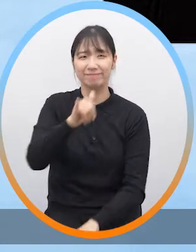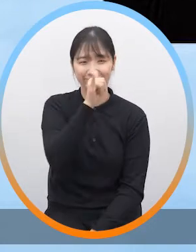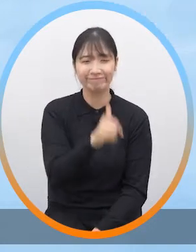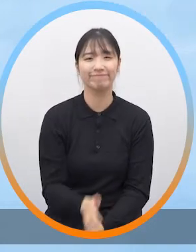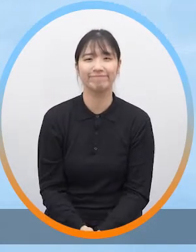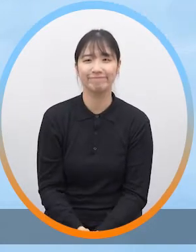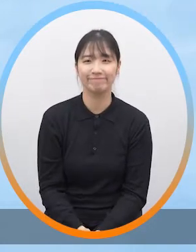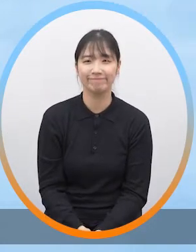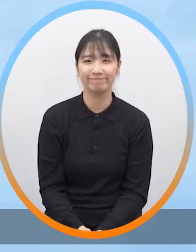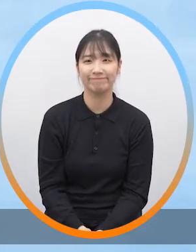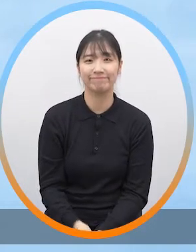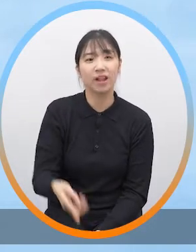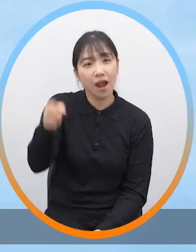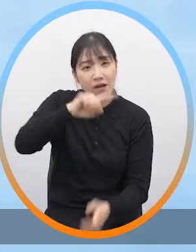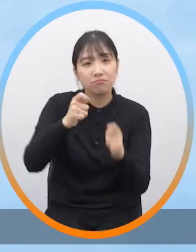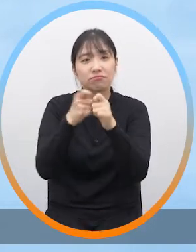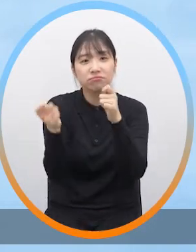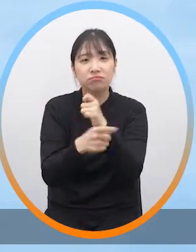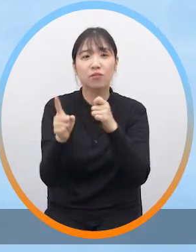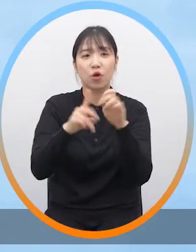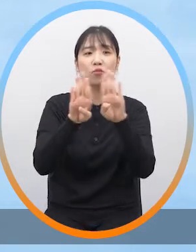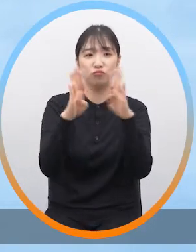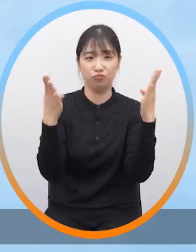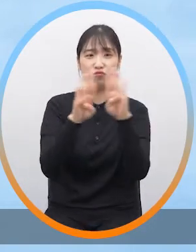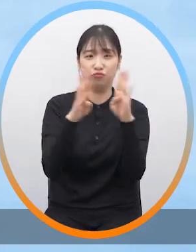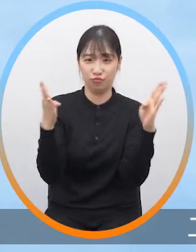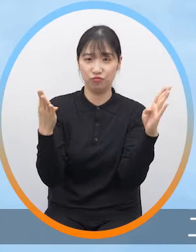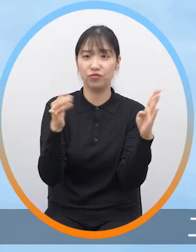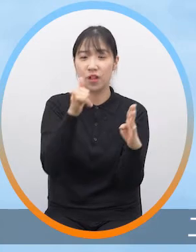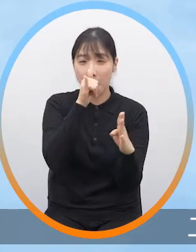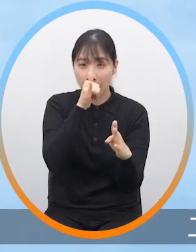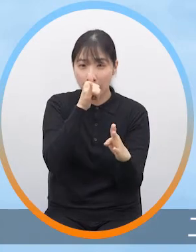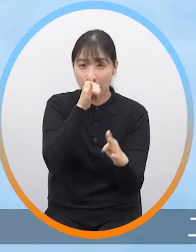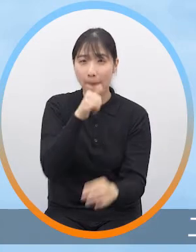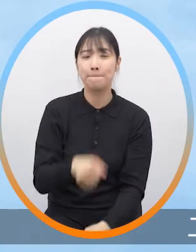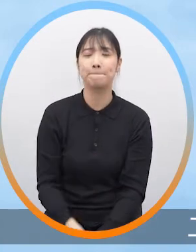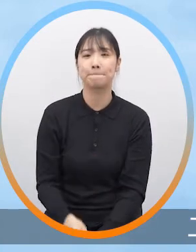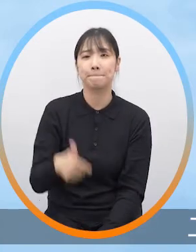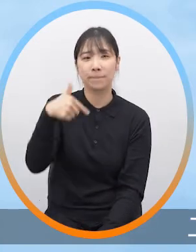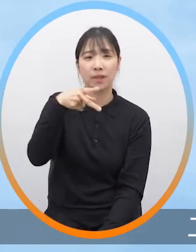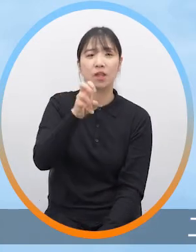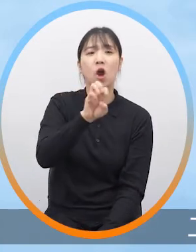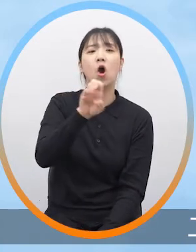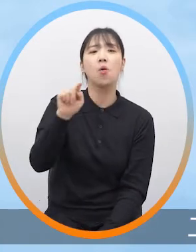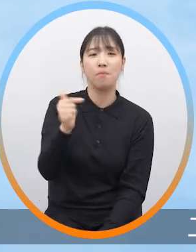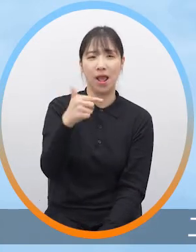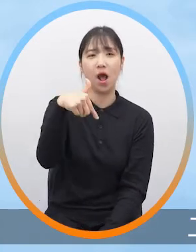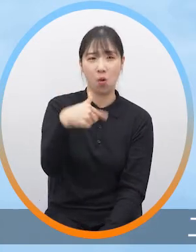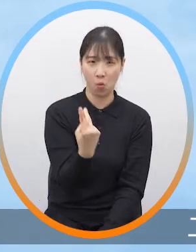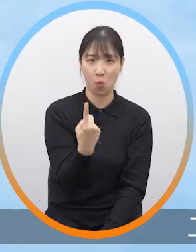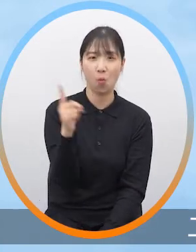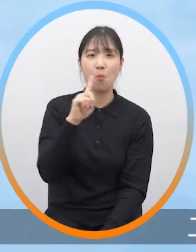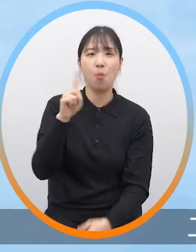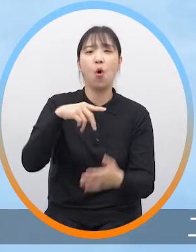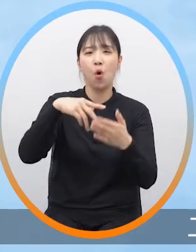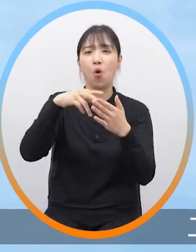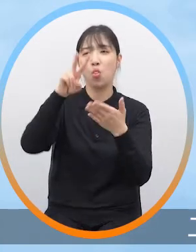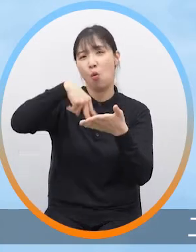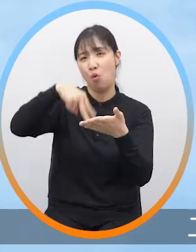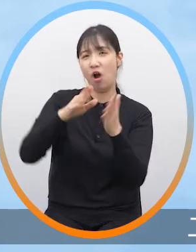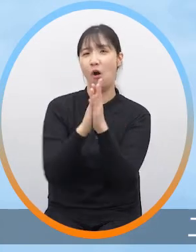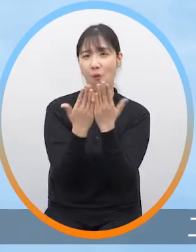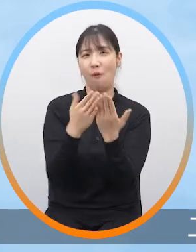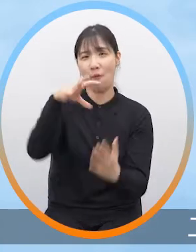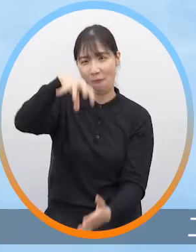있었습니다. 그 다음에 부속시설로는 이제 출입문이 있고, 그 다음에 경판고 같은 경우는 요새로 치면 도서관이다